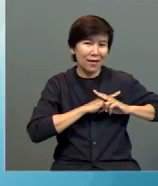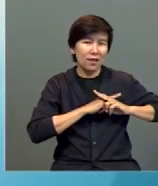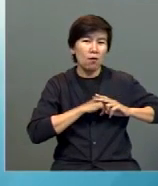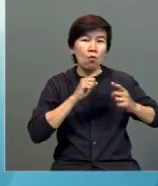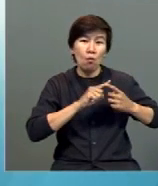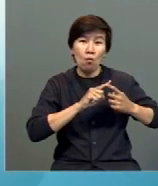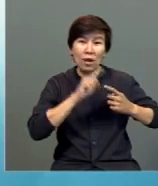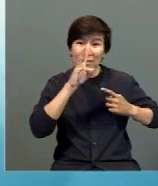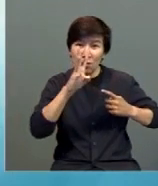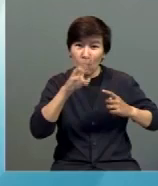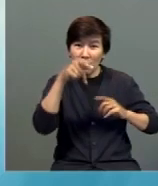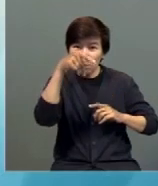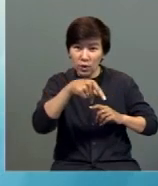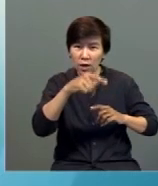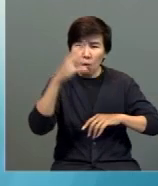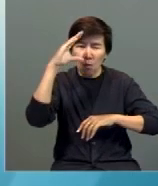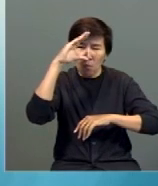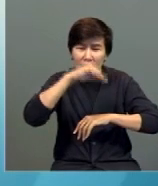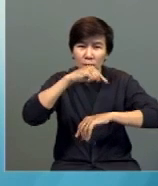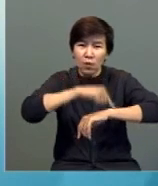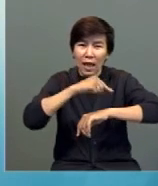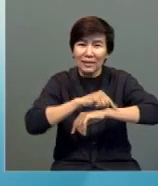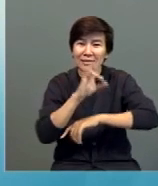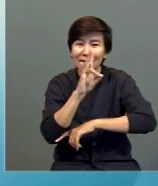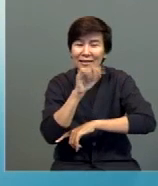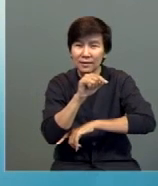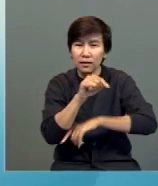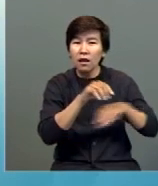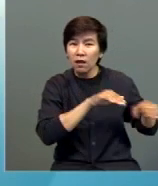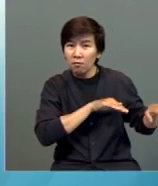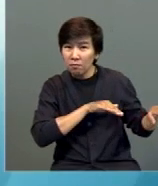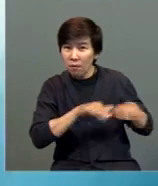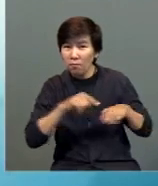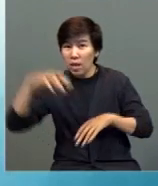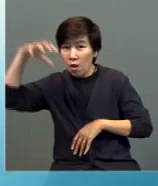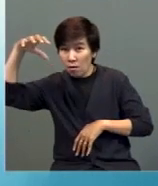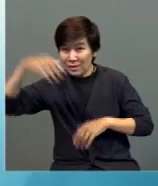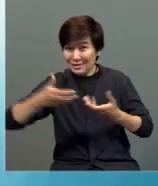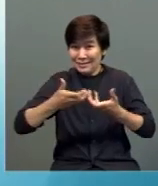เป็นต้นไปจนกว่าสถานการณ์การแพร่ระบาดของโรคจะเข้าสู่ภาวะปกตินี่คือเป็นมติของมหาเถรสมาคมก็นำเรียนว่าก็มีตัวอย่างที่ดีนะครับอย่างที่นี่ฮะเป็นเป็นเป็นคลิกอะไรฮะอินโฟกราฟิกจากทางวัดบวรนิเวศนะครับที่ที่ให้ไปวัดนะครับอ่าไม่ได้ไปวัดสิกับให้เวียนเทียนที่บ้านนะครับในวันพุธที่6นะครับเวลา 19:00นเพราะและพระสงฆ์ที่วัดนะครับช่วงนี้ก็จะมีการถ่ายทอดอะไรก็ว่ากันไปนะครับนี่ก็ใช้เทคโนโลยีเข้ามาได้นะครับนี่คือสิ่งที่เกิดขึ้นแล้วนะครับอันนี้ของอ่าหลายๆวัดนะครับที่ถ้าท่านไปดูตอนนี้เราก็มีมีการปรับตัวนะครับในชีวิตวิถีใหม่ท่านเองในฐานะพุทธศาสนิกชนที่ดีก็ต้องขอให้ปรับตัวเช่นเดียวกันกับศาสนาอื่นซึ่งตอนนี้เราก็มีการปรับตัวกันไปเยอะมากแล้วนะครับ